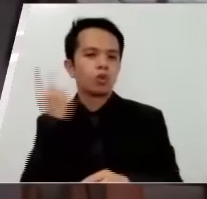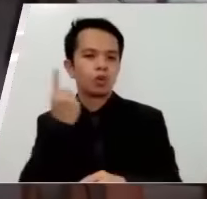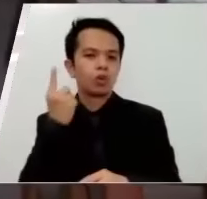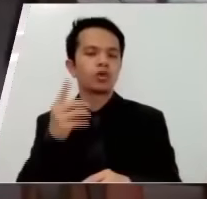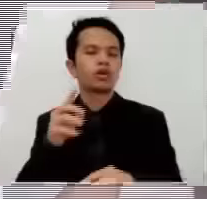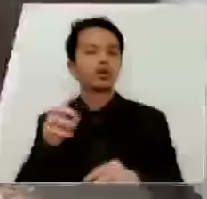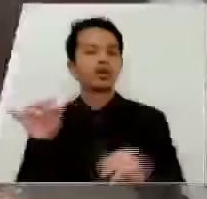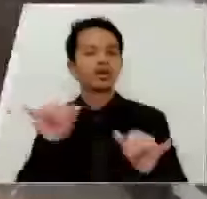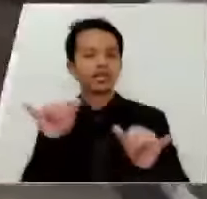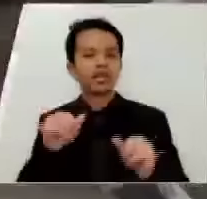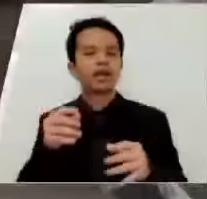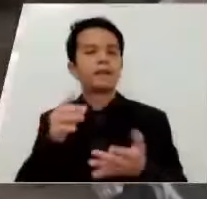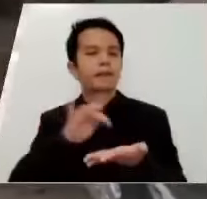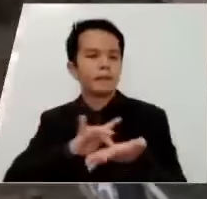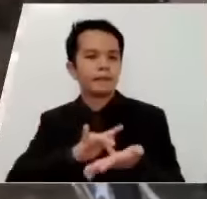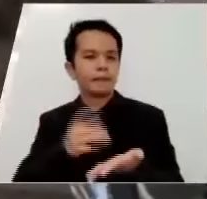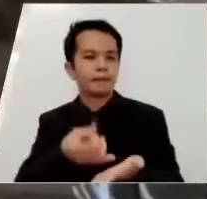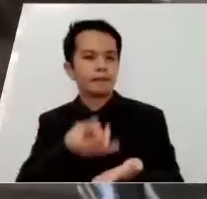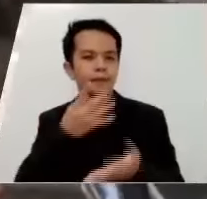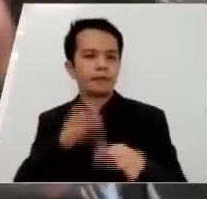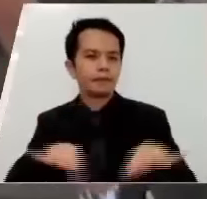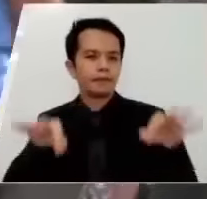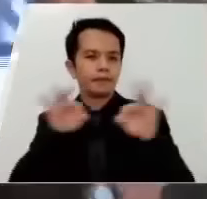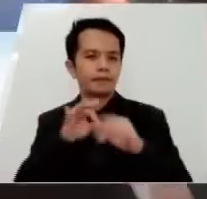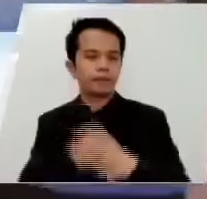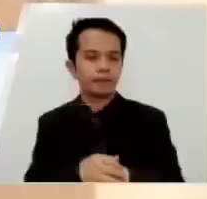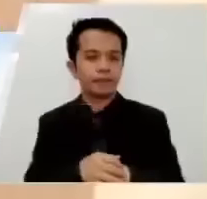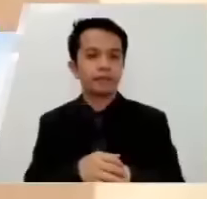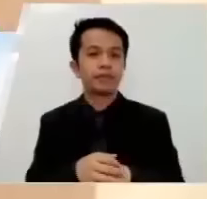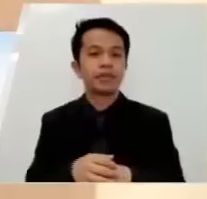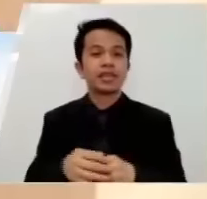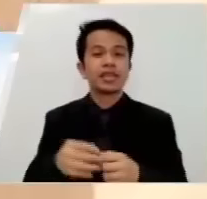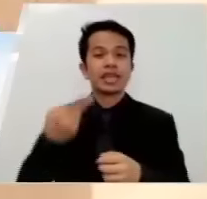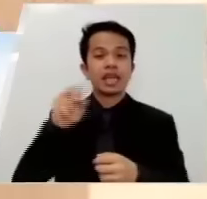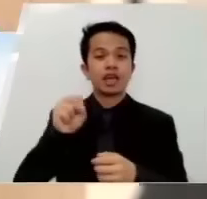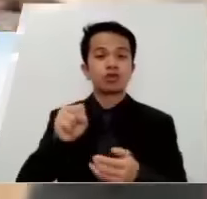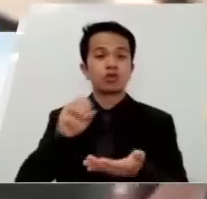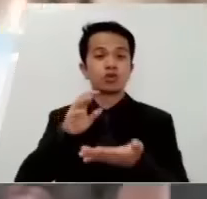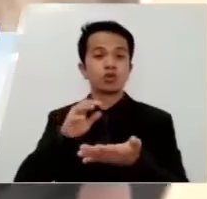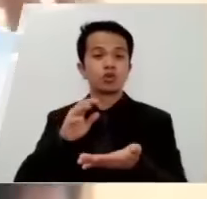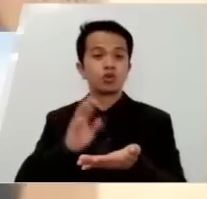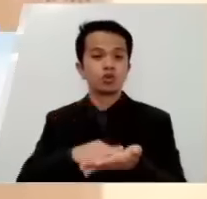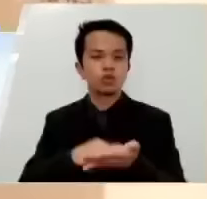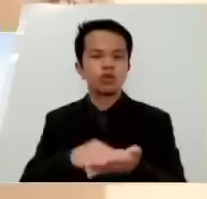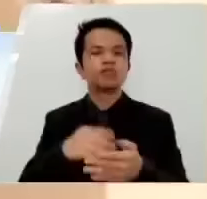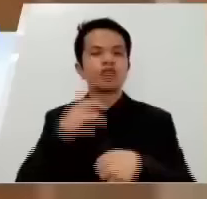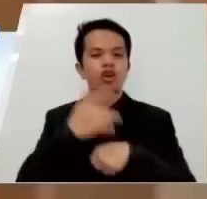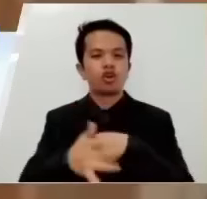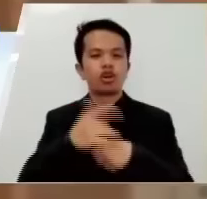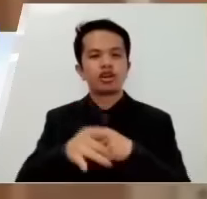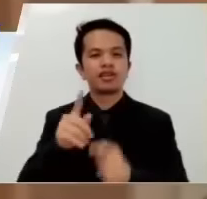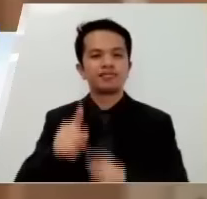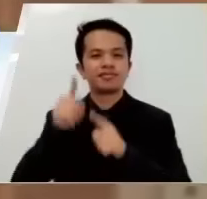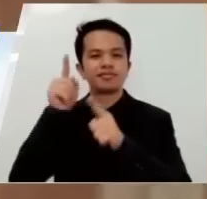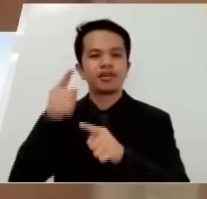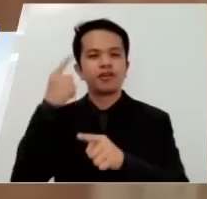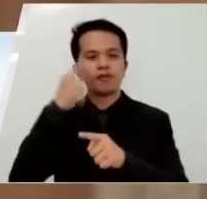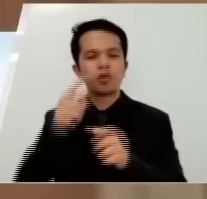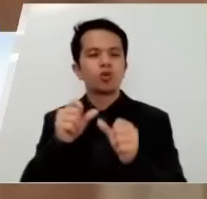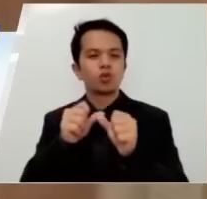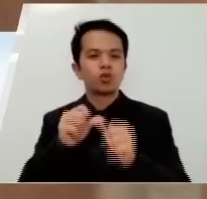maintenance medicine. Sa Mangaldan National High School sa Pangasinan, inagahan ang pasok ng mga bata para tuloy ang face-to-face